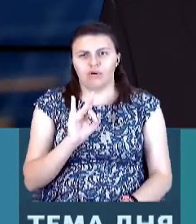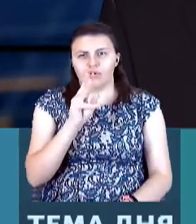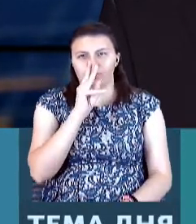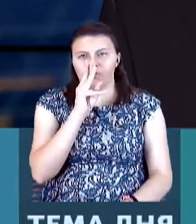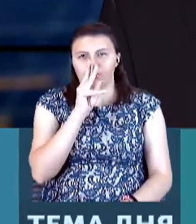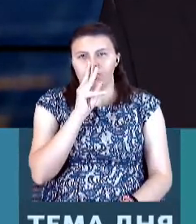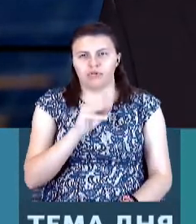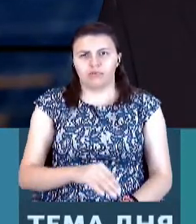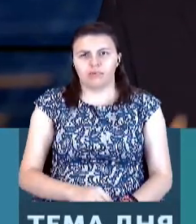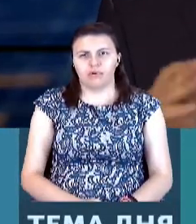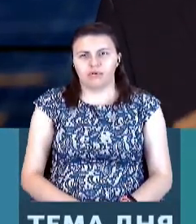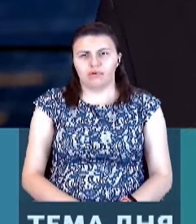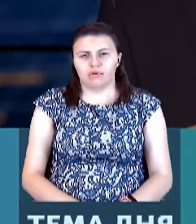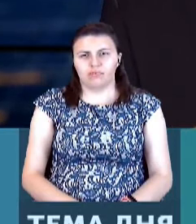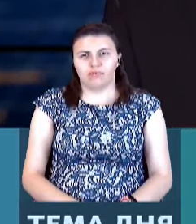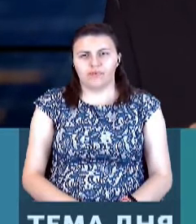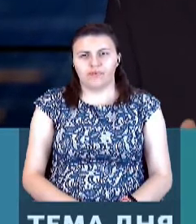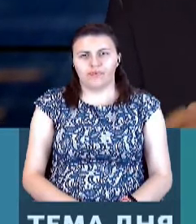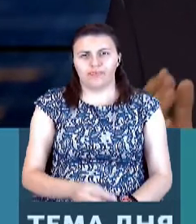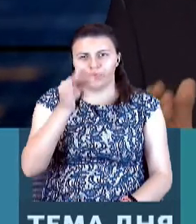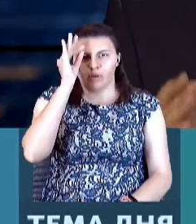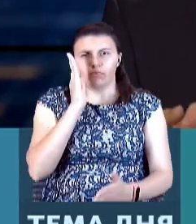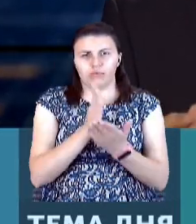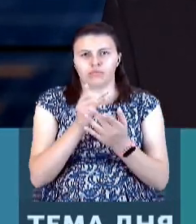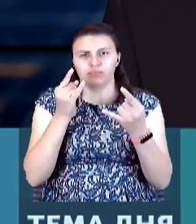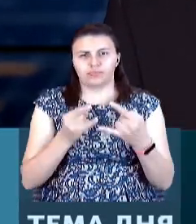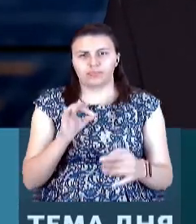зросте. Нагадаю, що ми працюємо в прямому ефірі